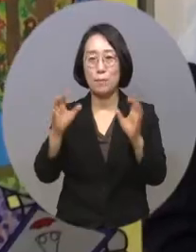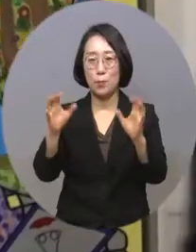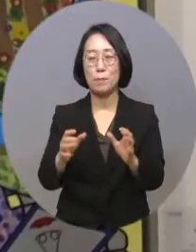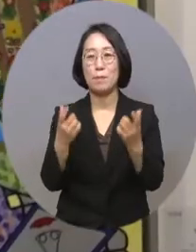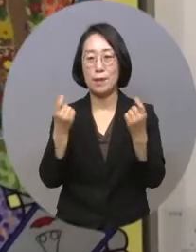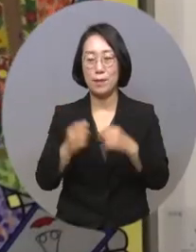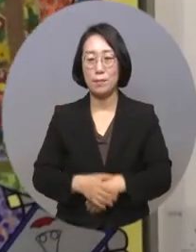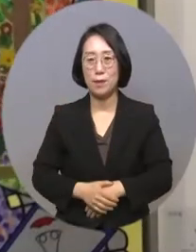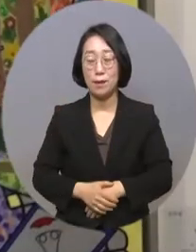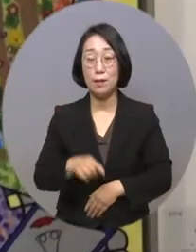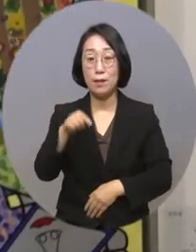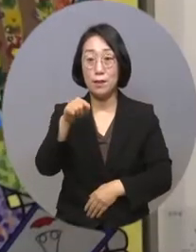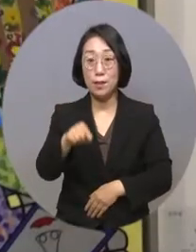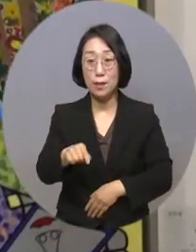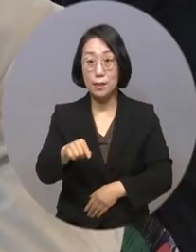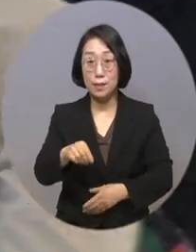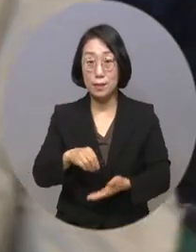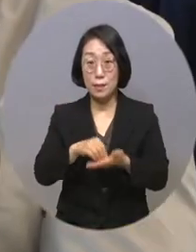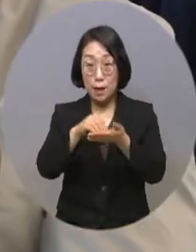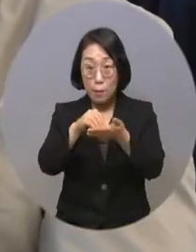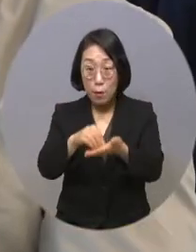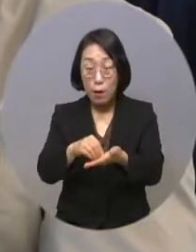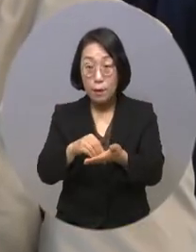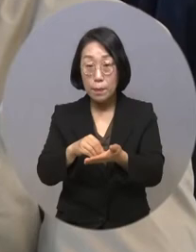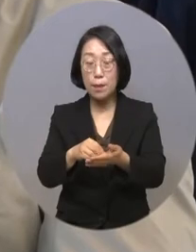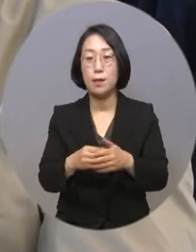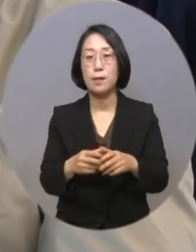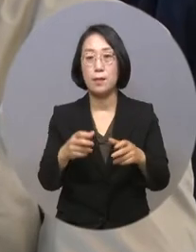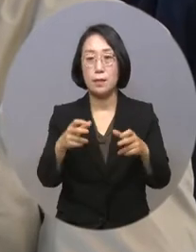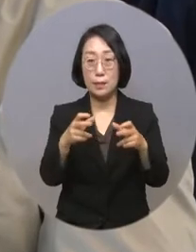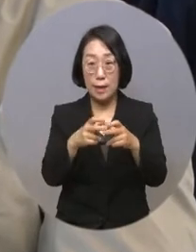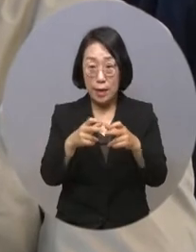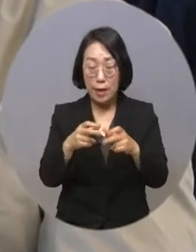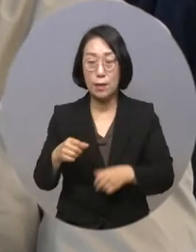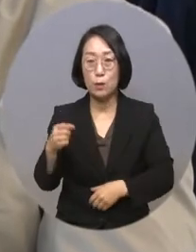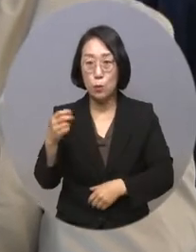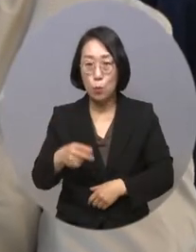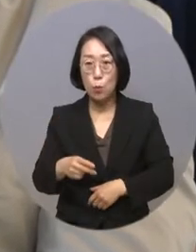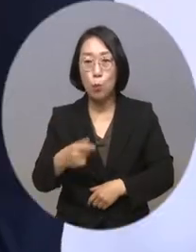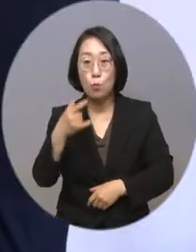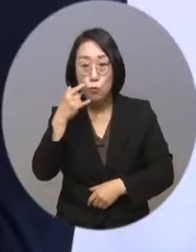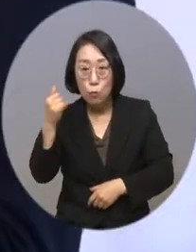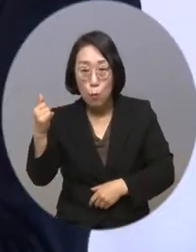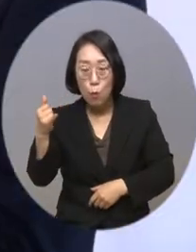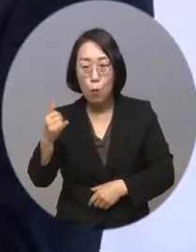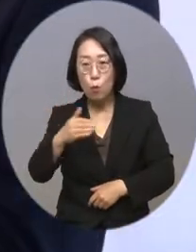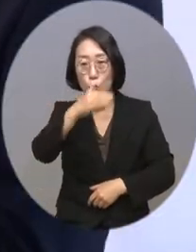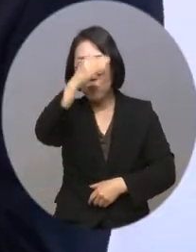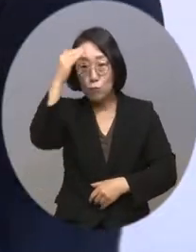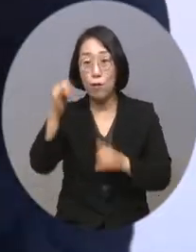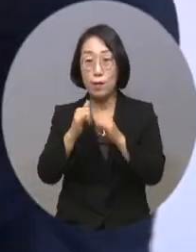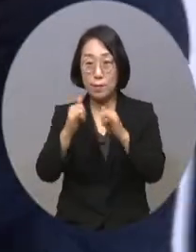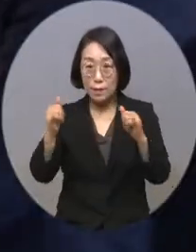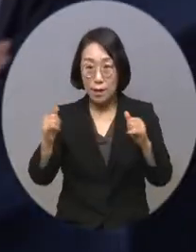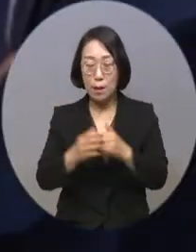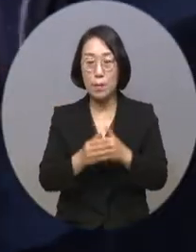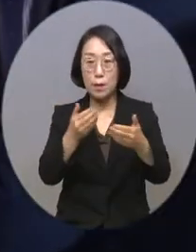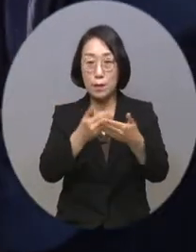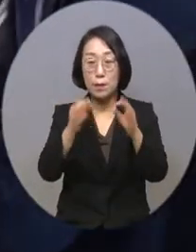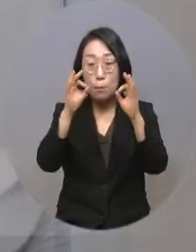경매에 참여한 잔인 작가 부모 관객들은 작품을 통해 소통하고